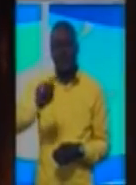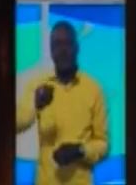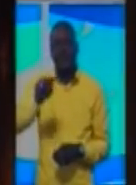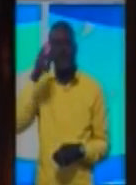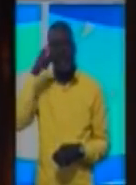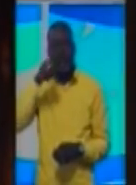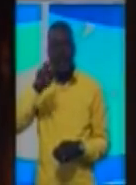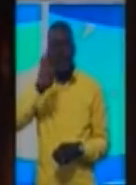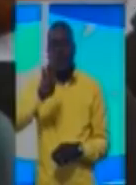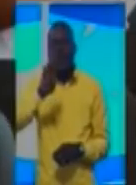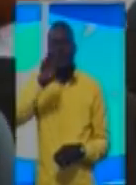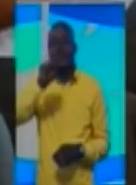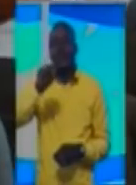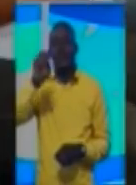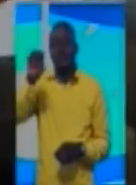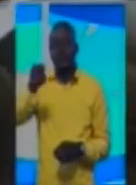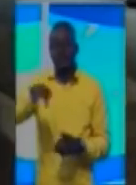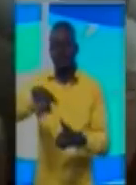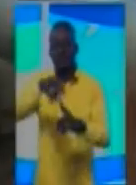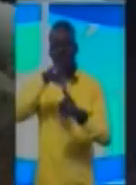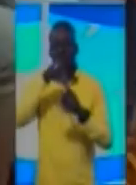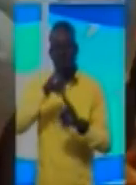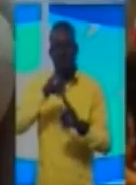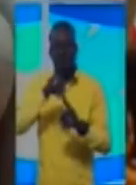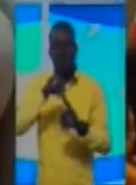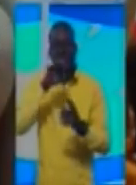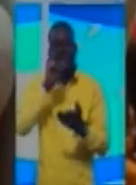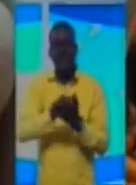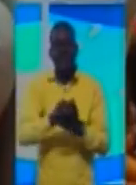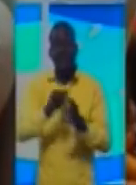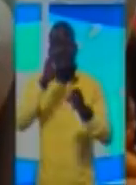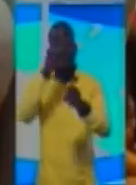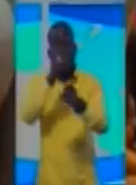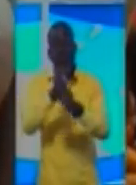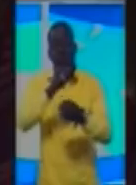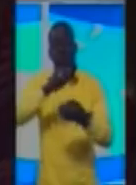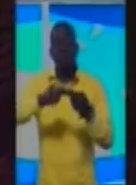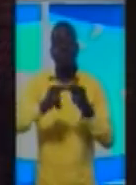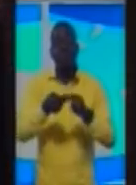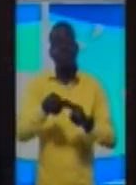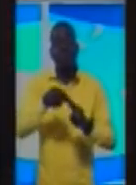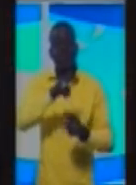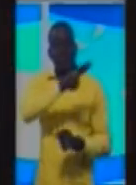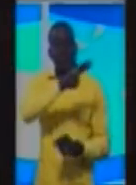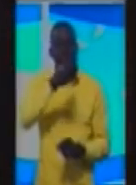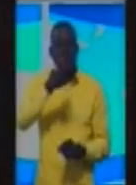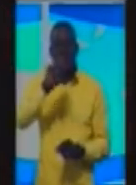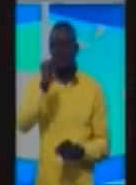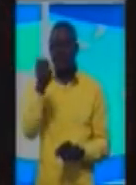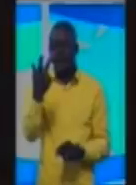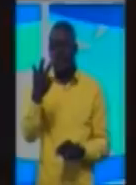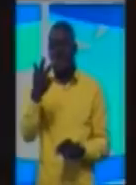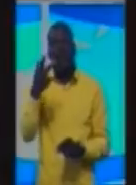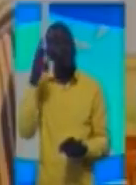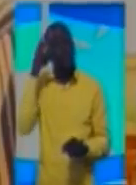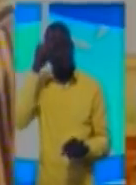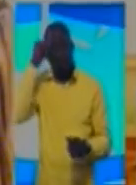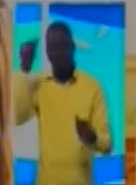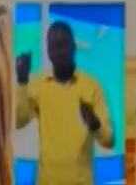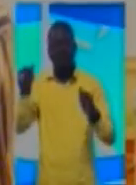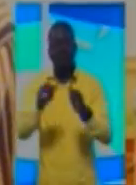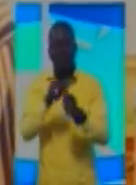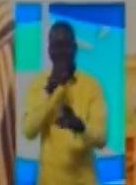brevet professionnel de technicien spécialisé, ces lauréats au nombre de 213 sont aptes à servir dans les domaines